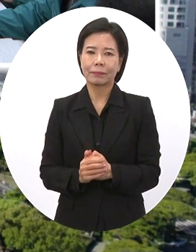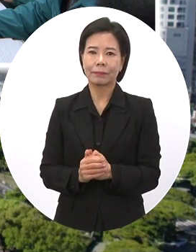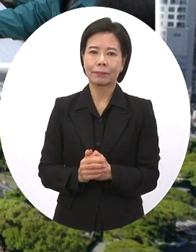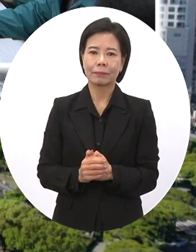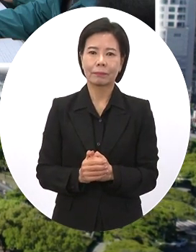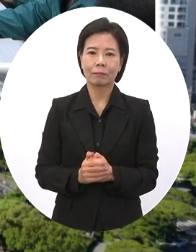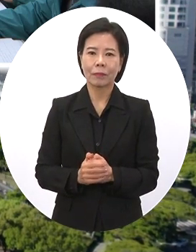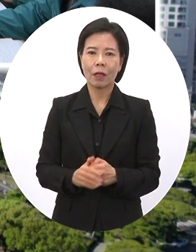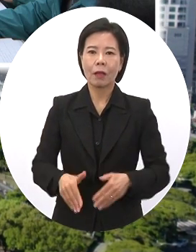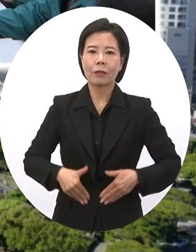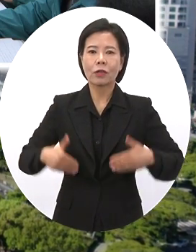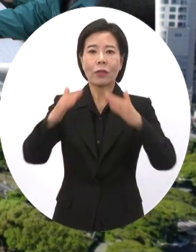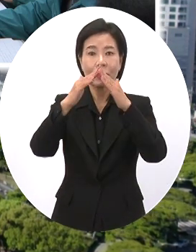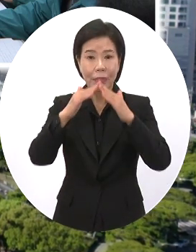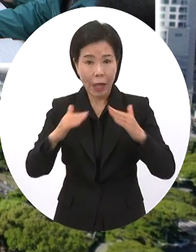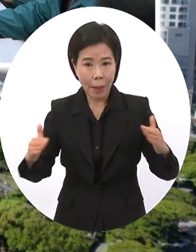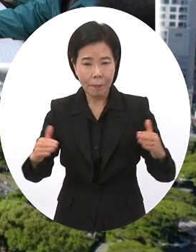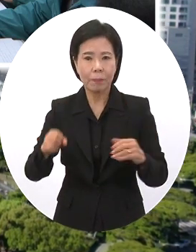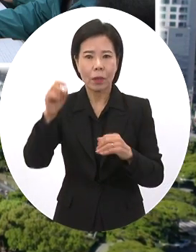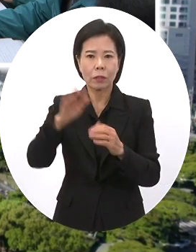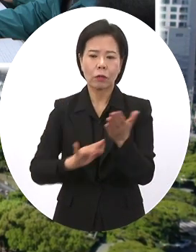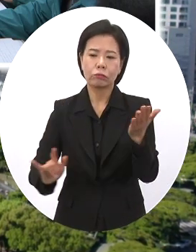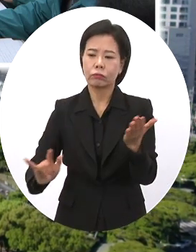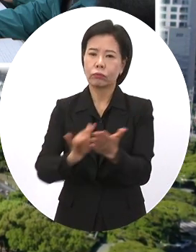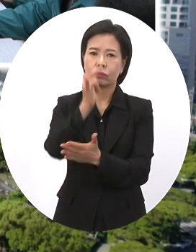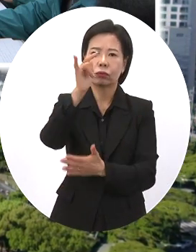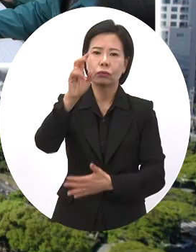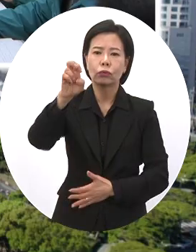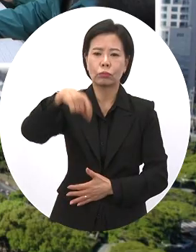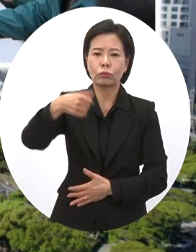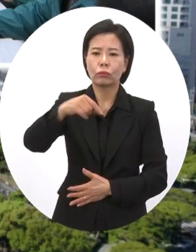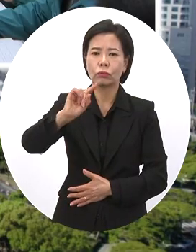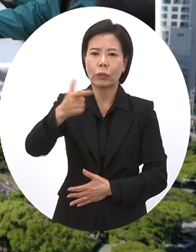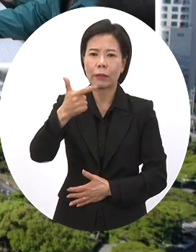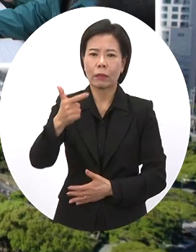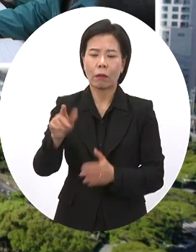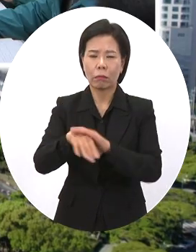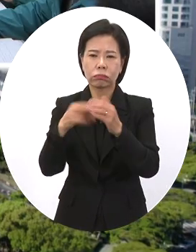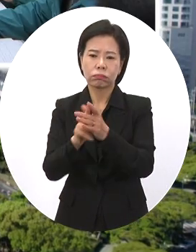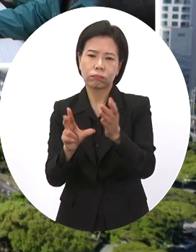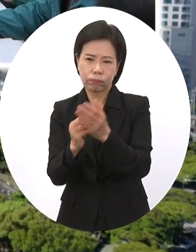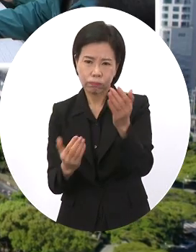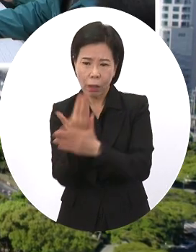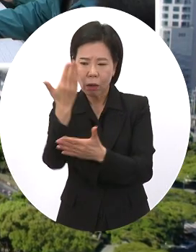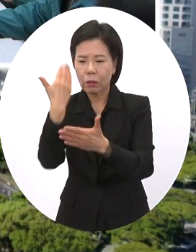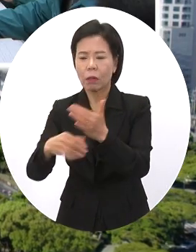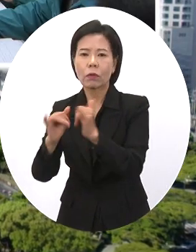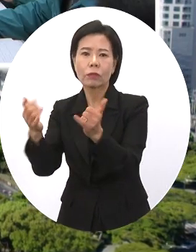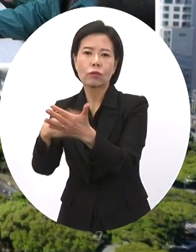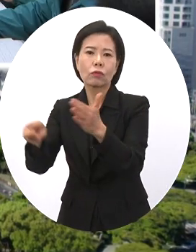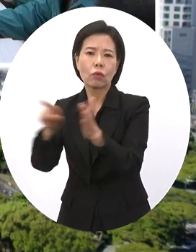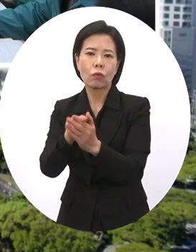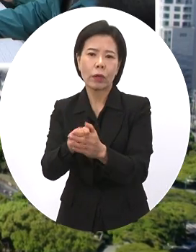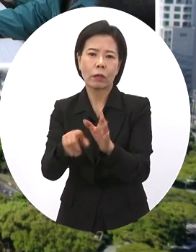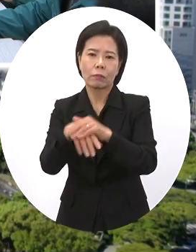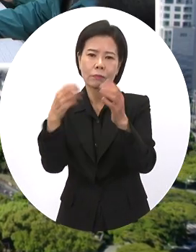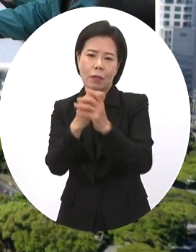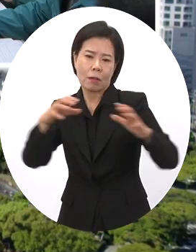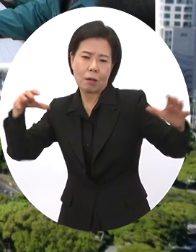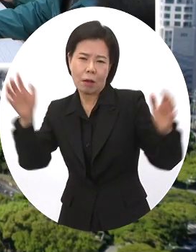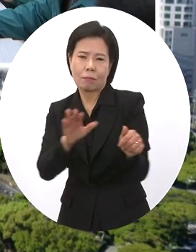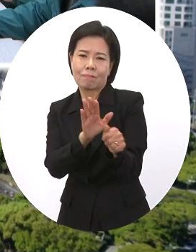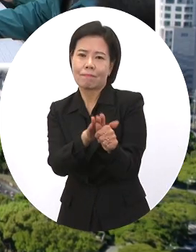제주특별자치도가 전남 무안국제공항 항공기 사고로 희생된 제주도민 유가족을 위해